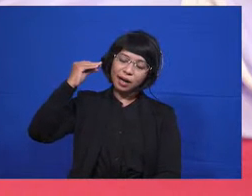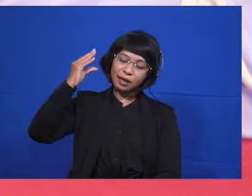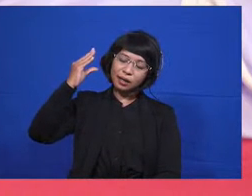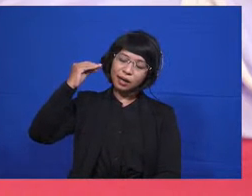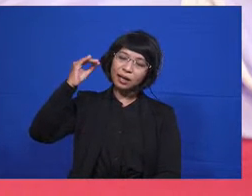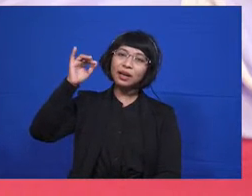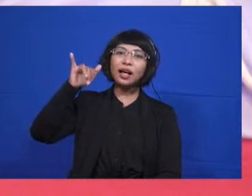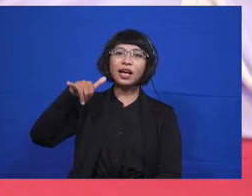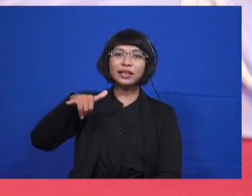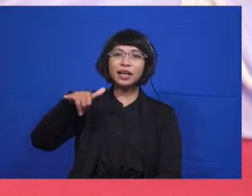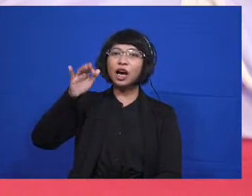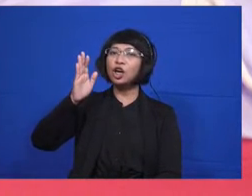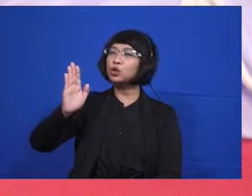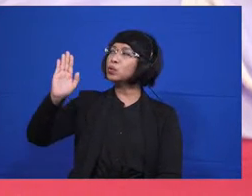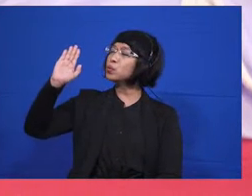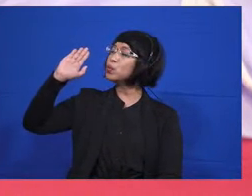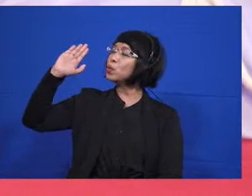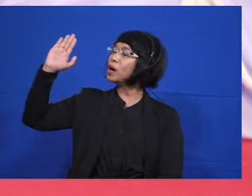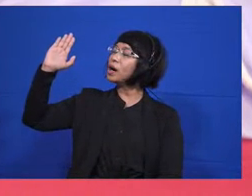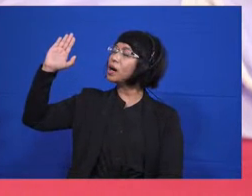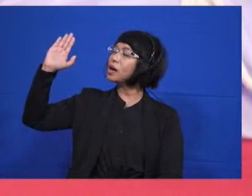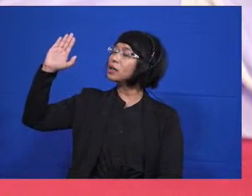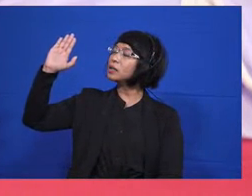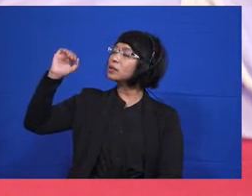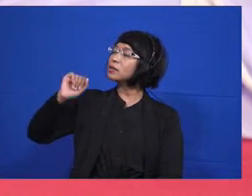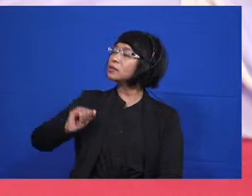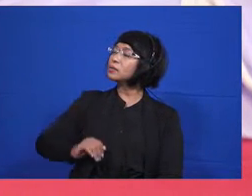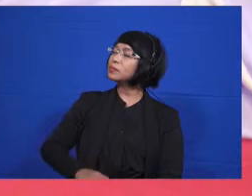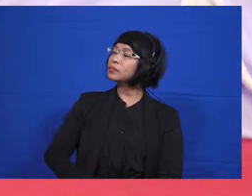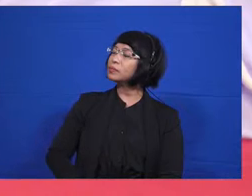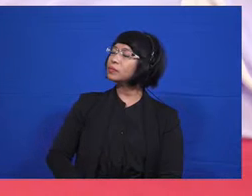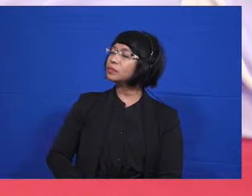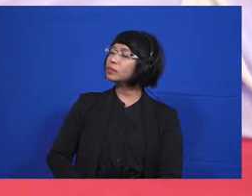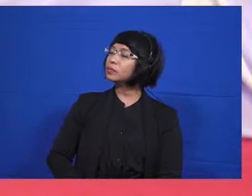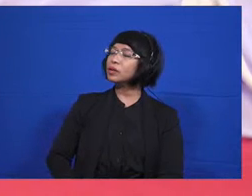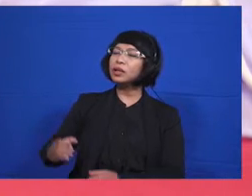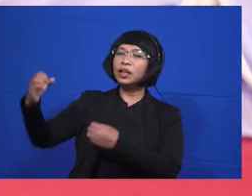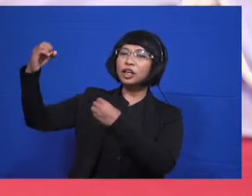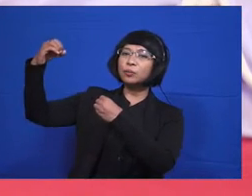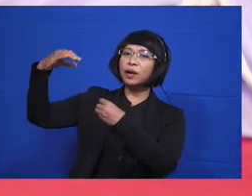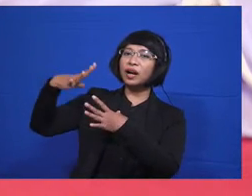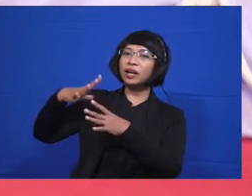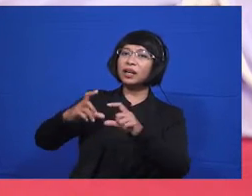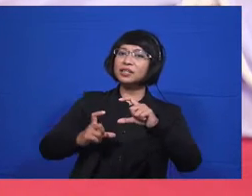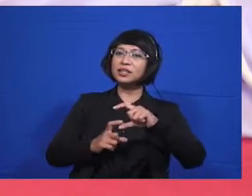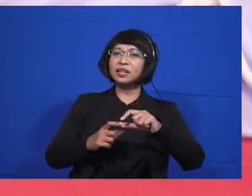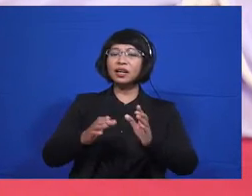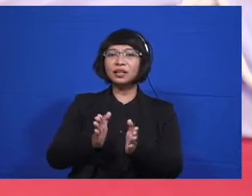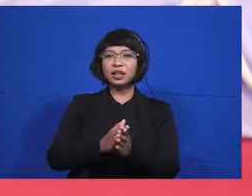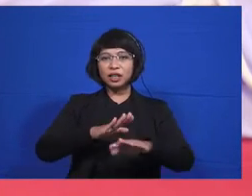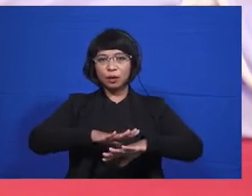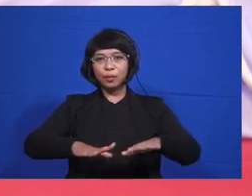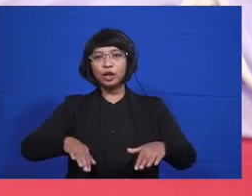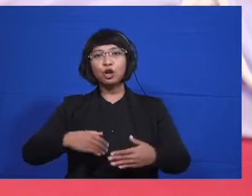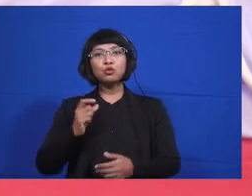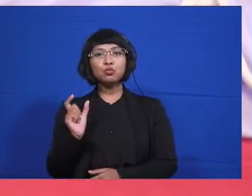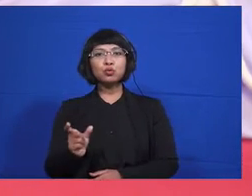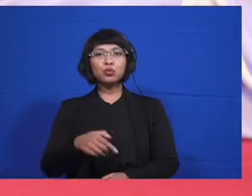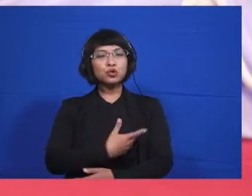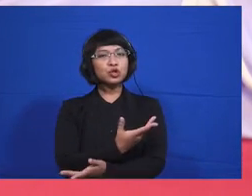Dengarkanlah ya Tuhan. Limpahkanlah kesetiaan dan kedamaian kepada